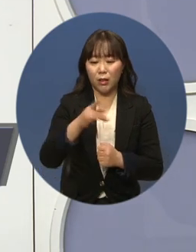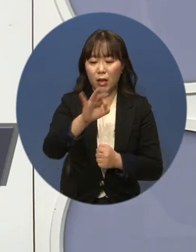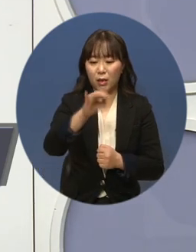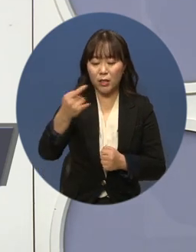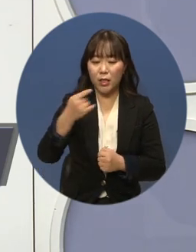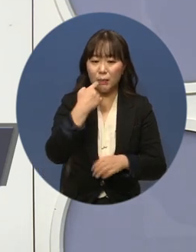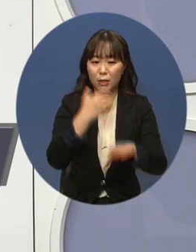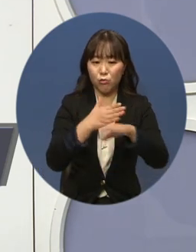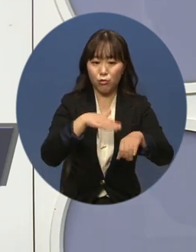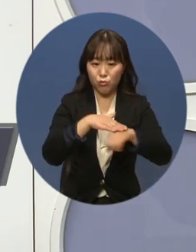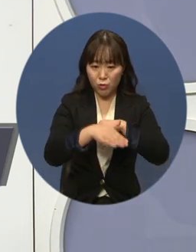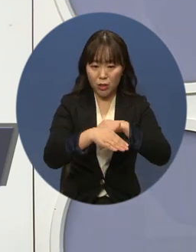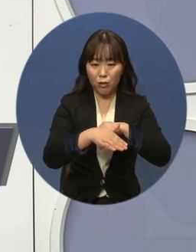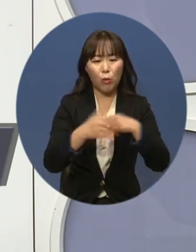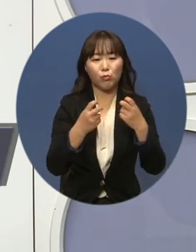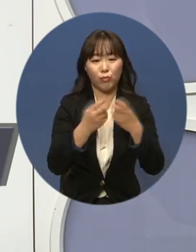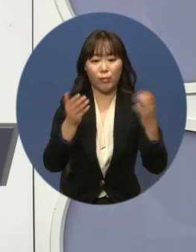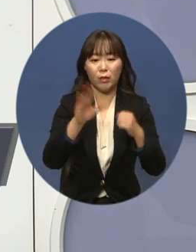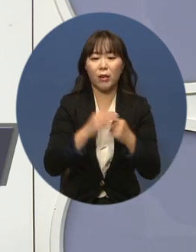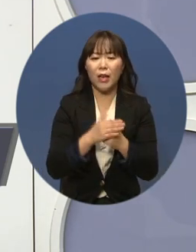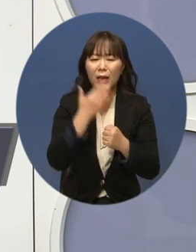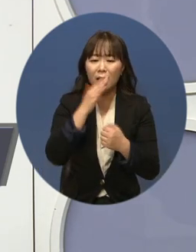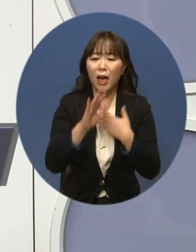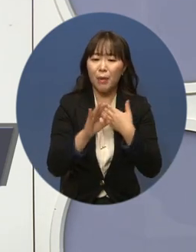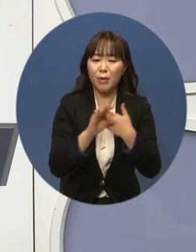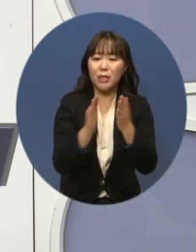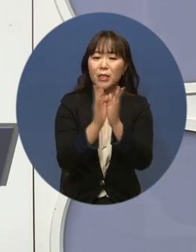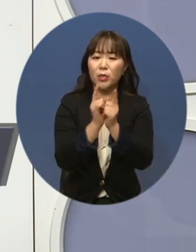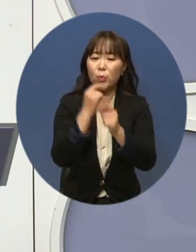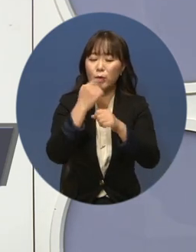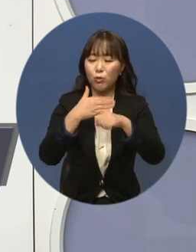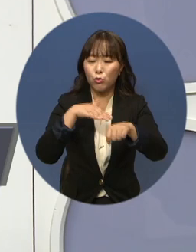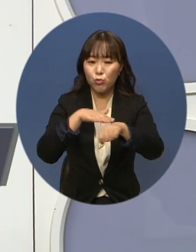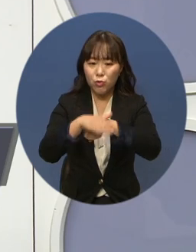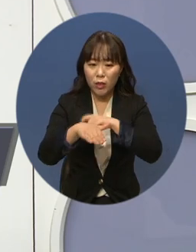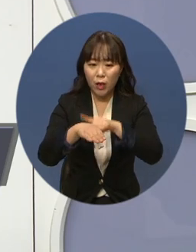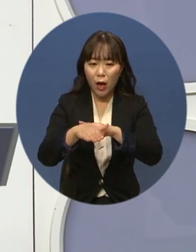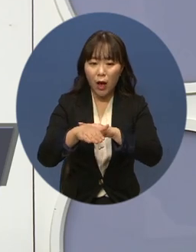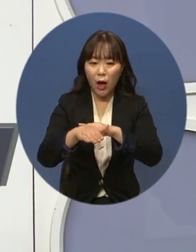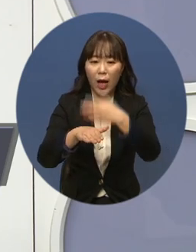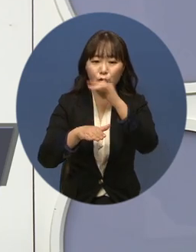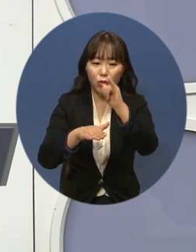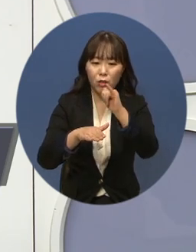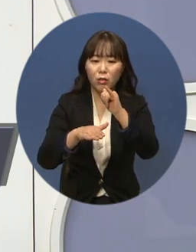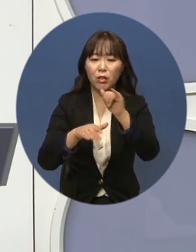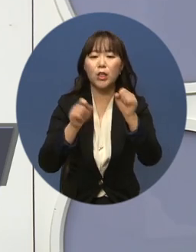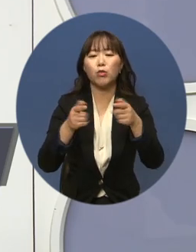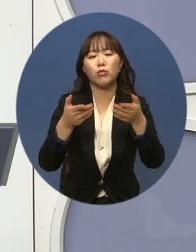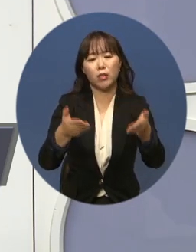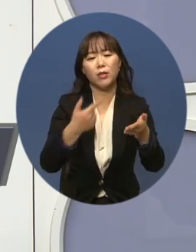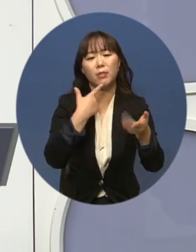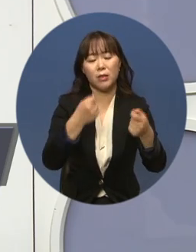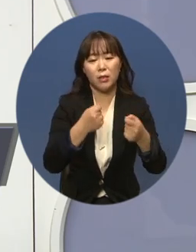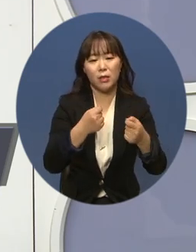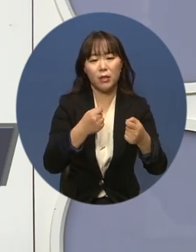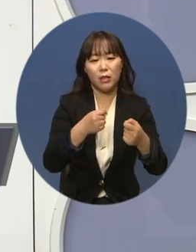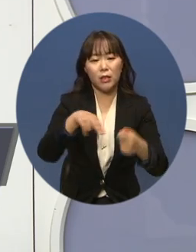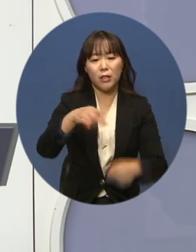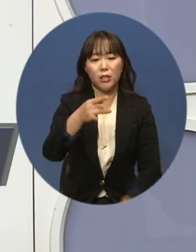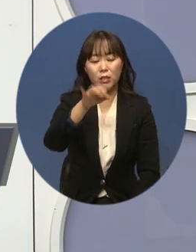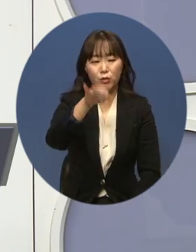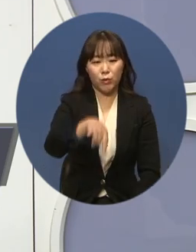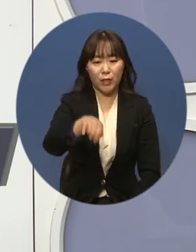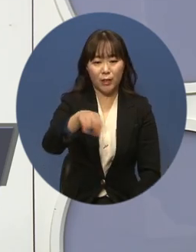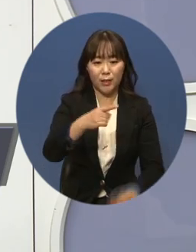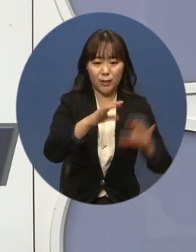없지만 가능하면 이 직접 민주주의가 발현할 수 있는 기회를 드리는 게 맞거든요. 스위스 이런처럼.